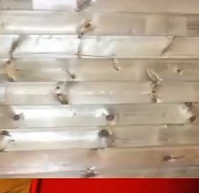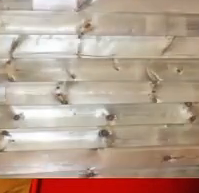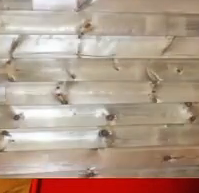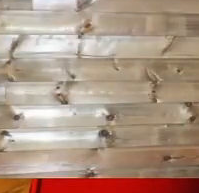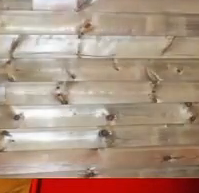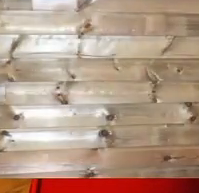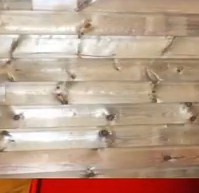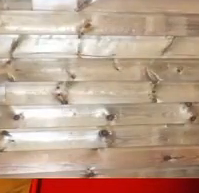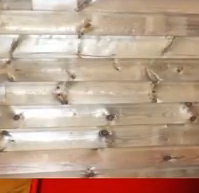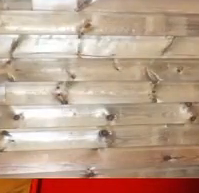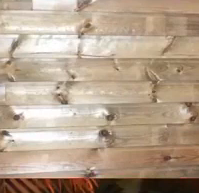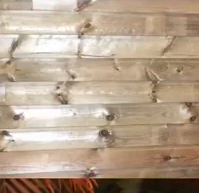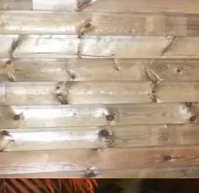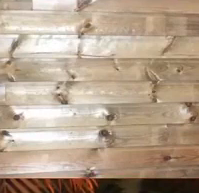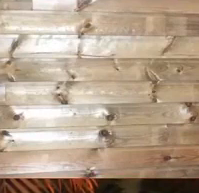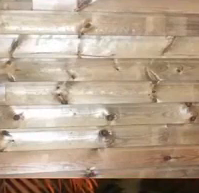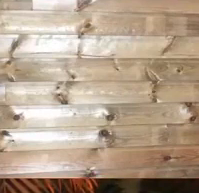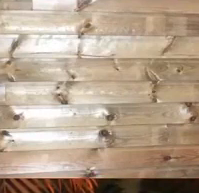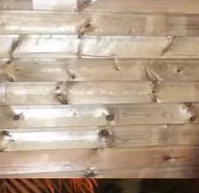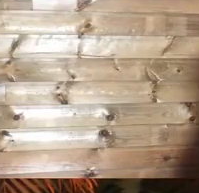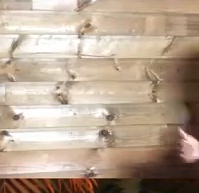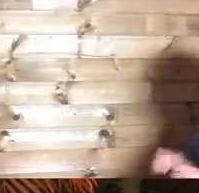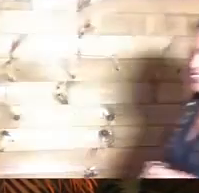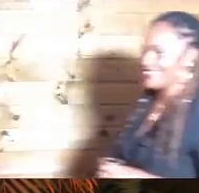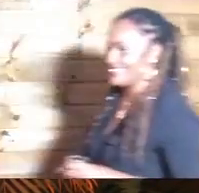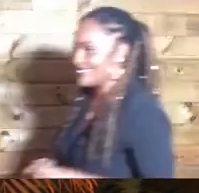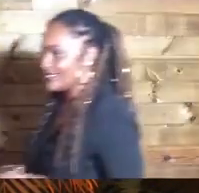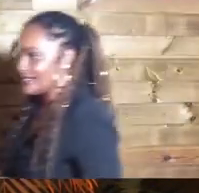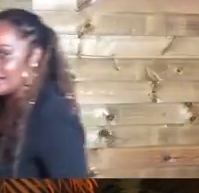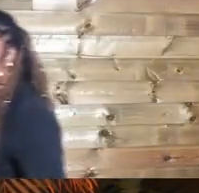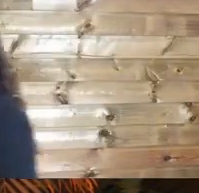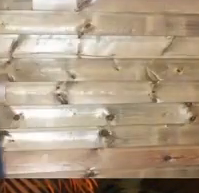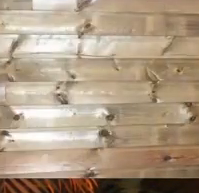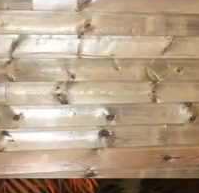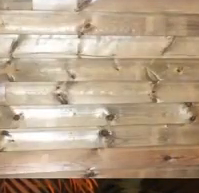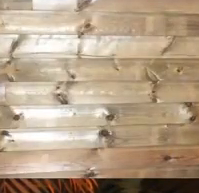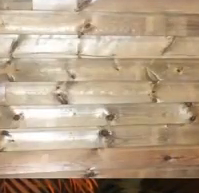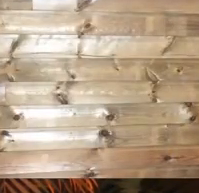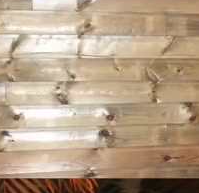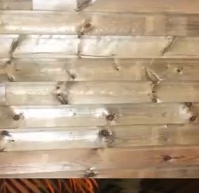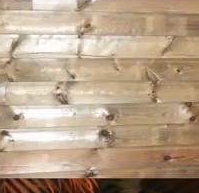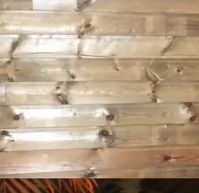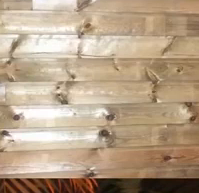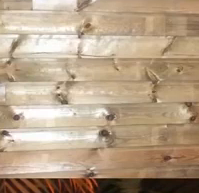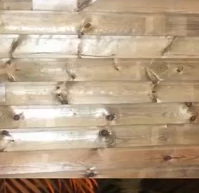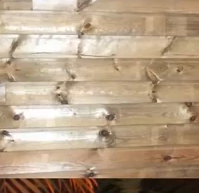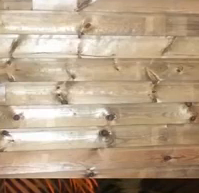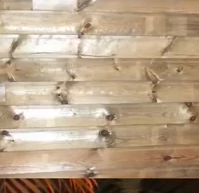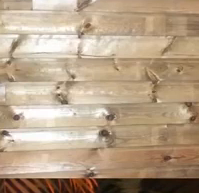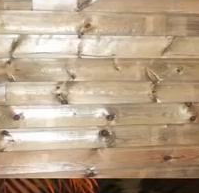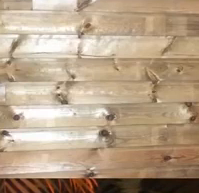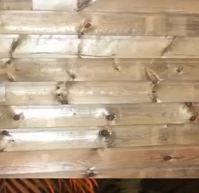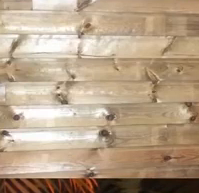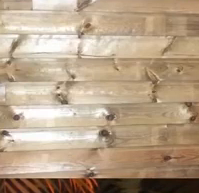mes frères et toutes mes sœurs, et surtout avec les jeunes, réduits à choisir entre le chômage,